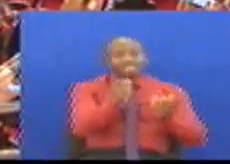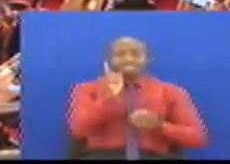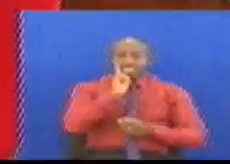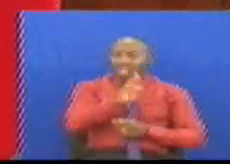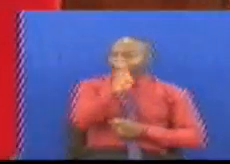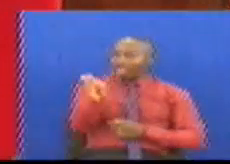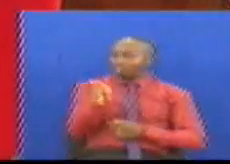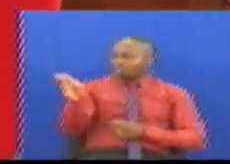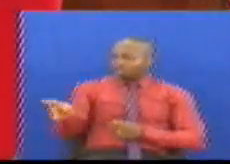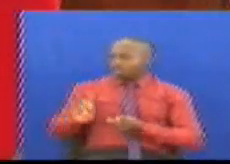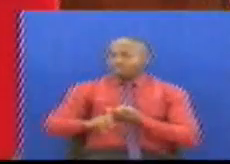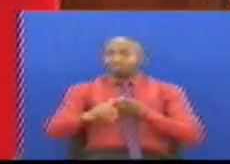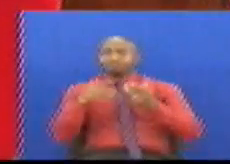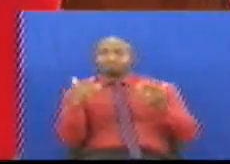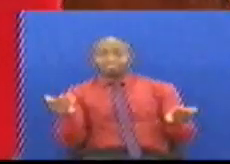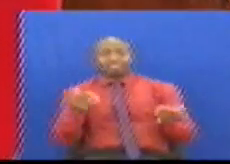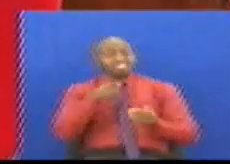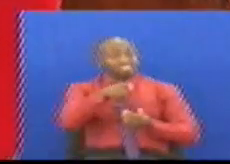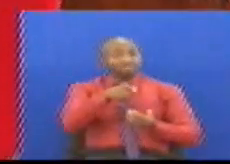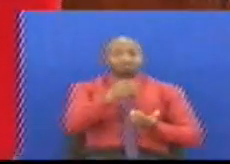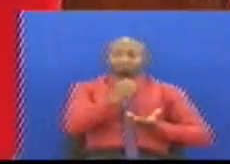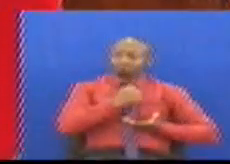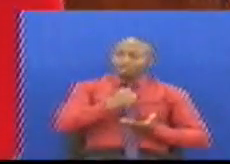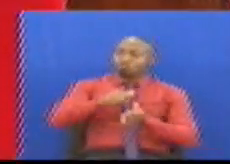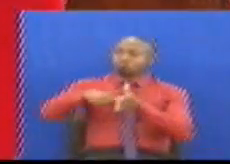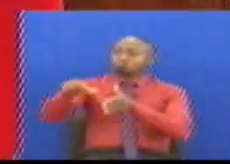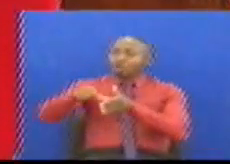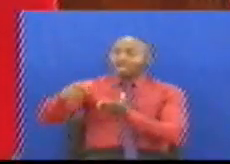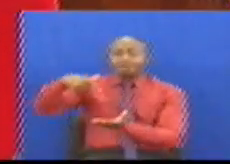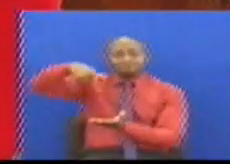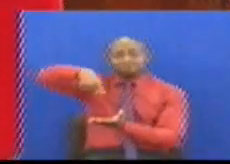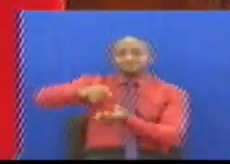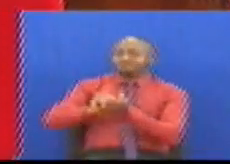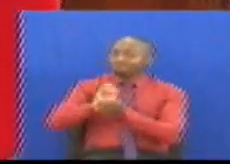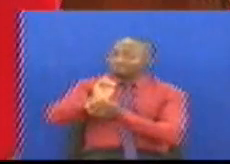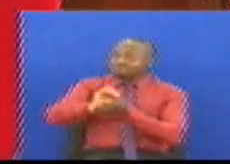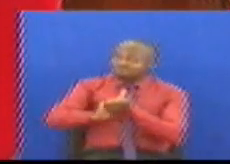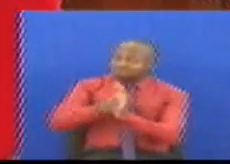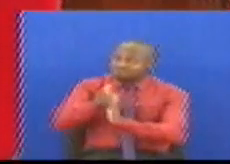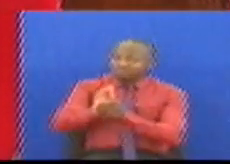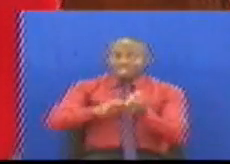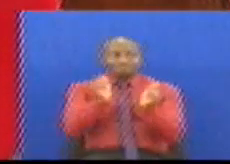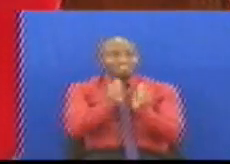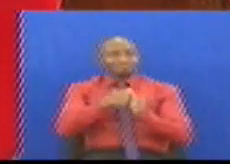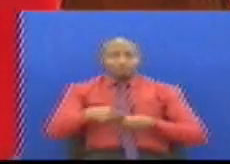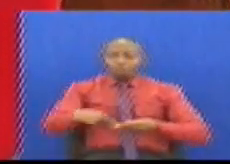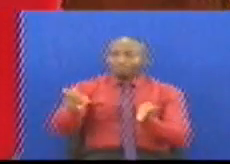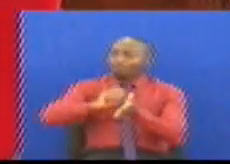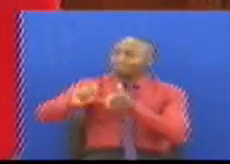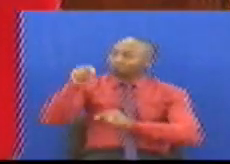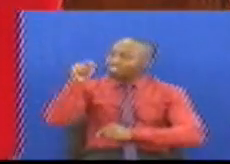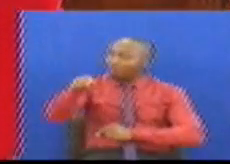halmashauri ya wastani, ikatumia kununua sanitizer na vifaa, wakapewa wanafunzi wale wale